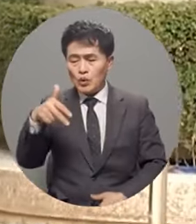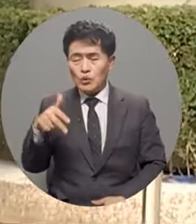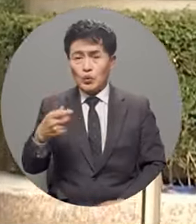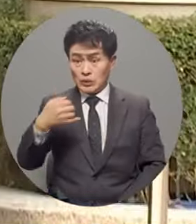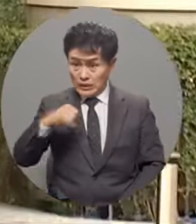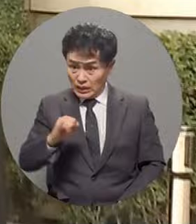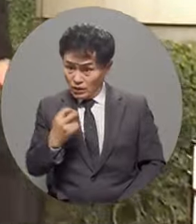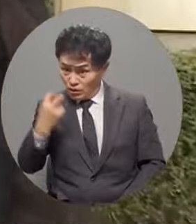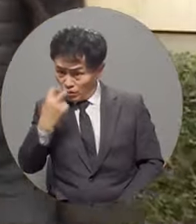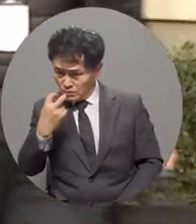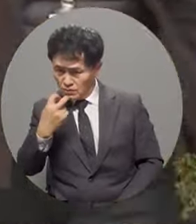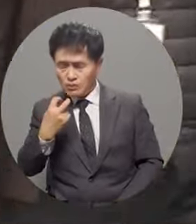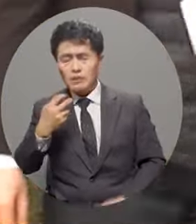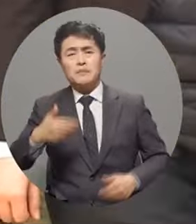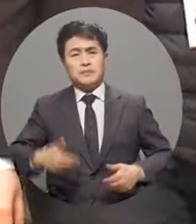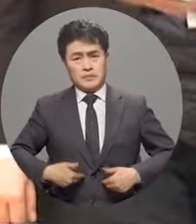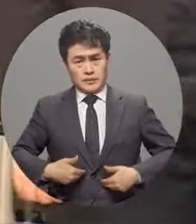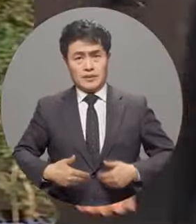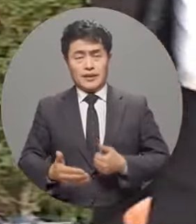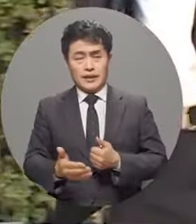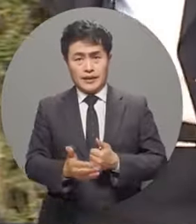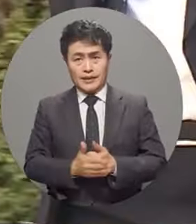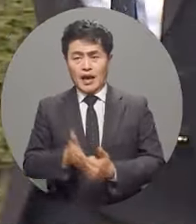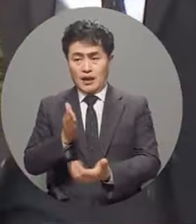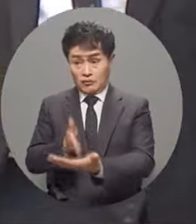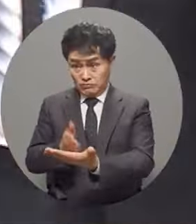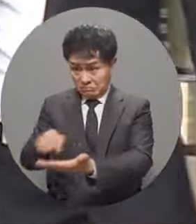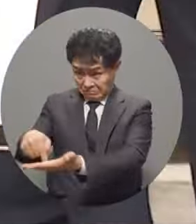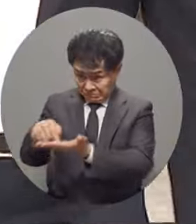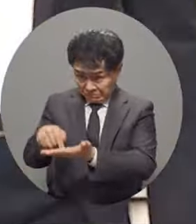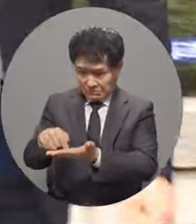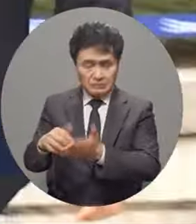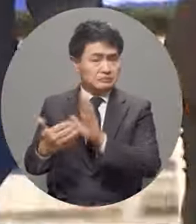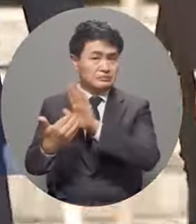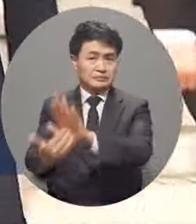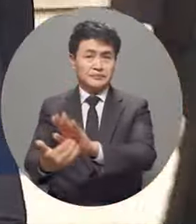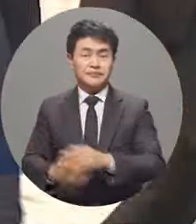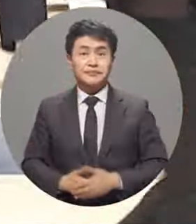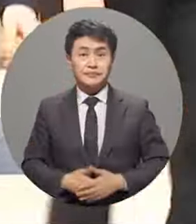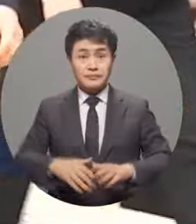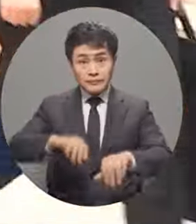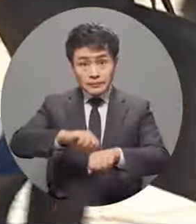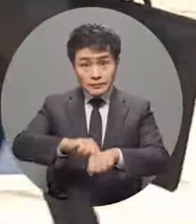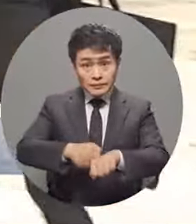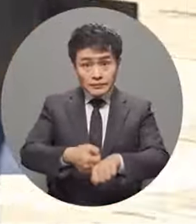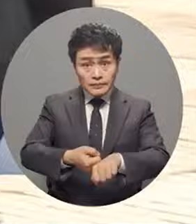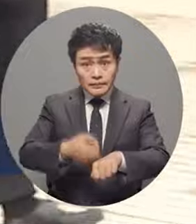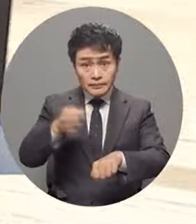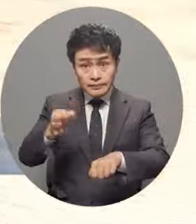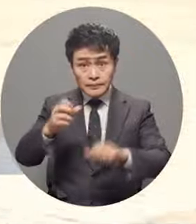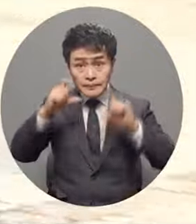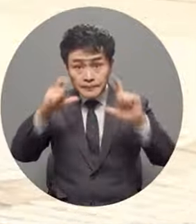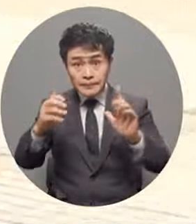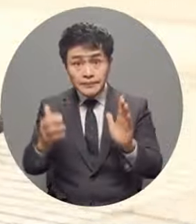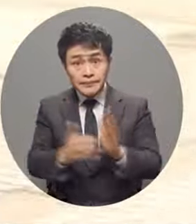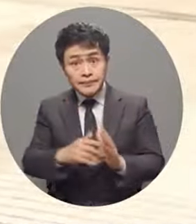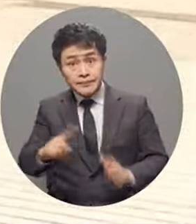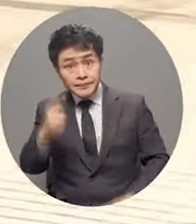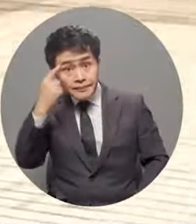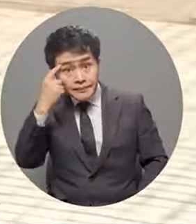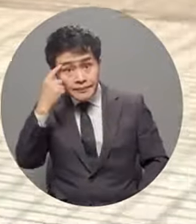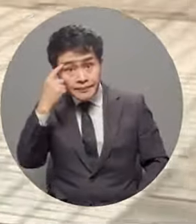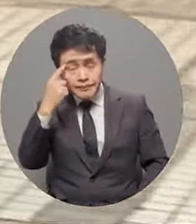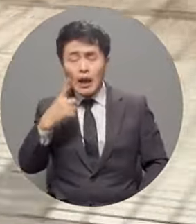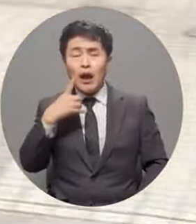기소할지 검토할 필요가 있었다며 이 주장을 받아들이지 않았습니다. 오늘 벌금형 나왔는데 어떻게 생각하실까요?